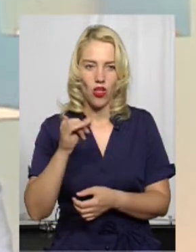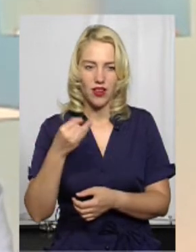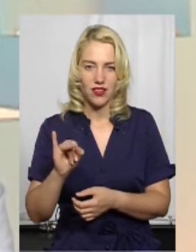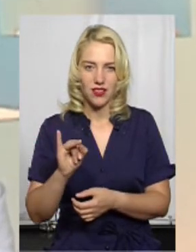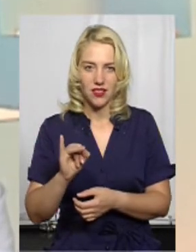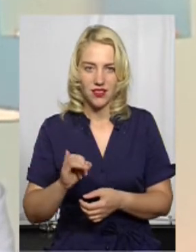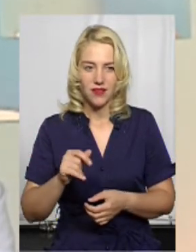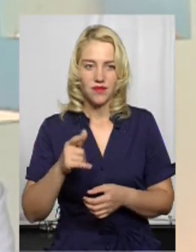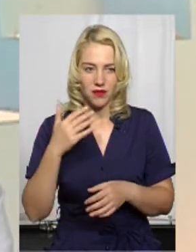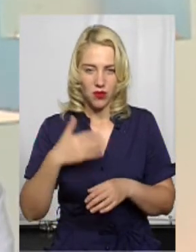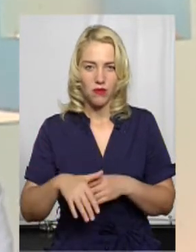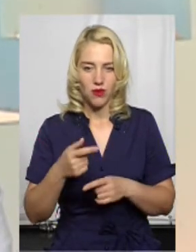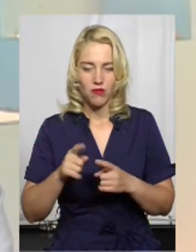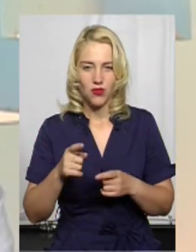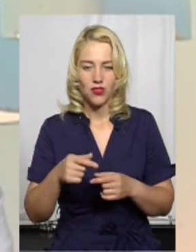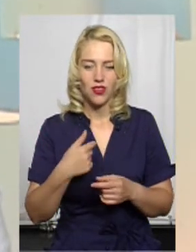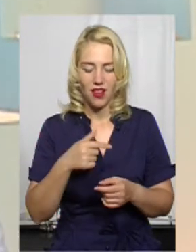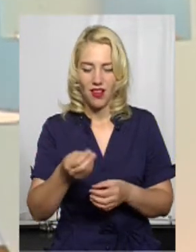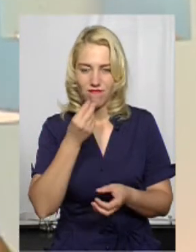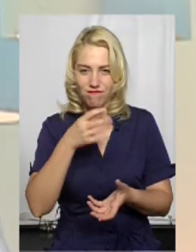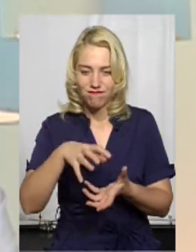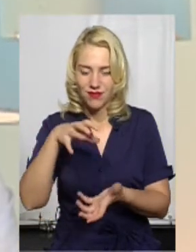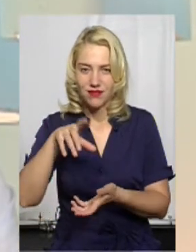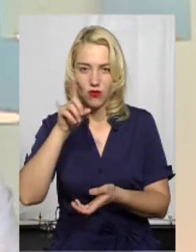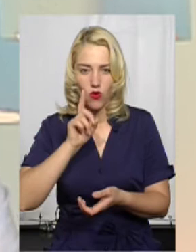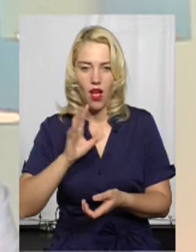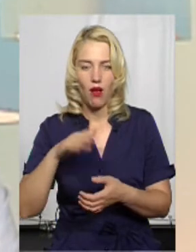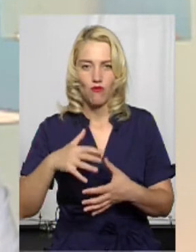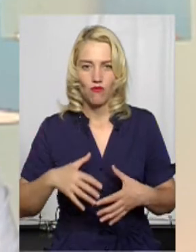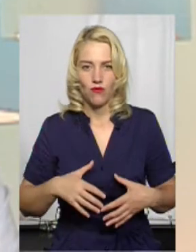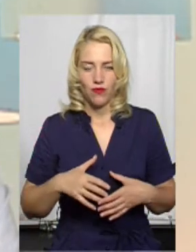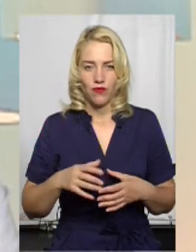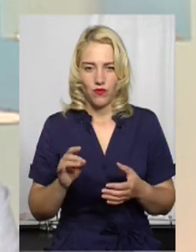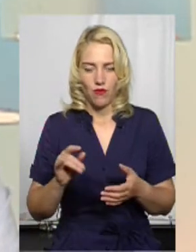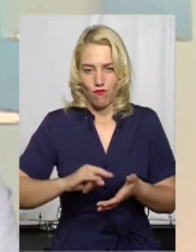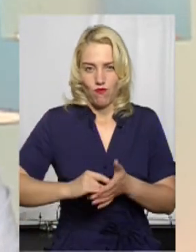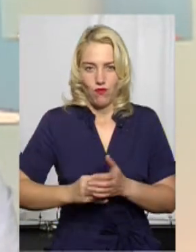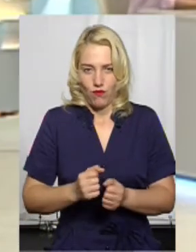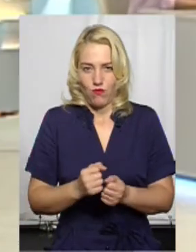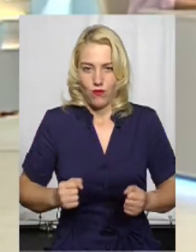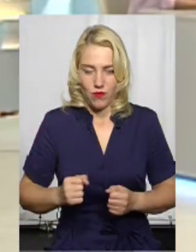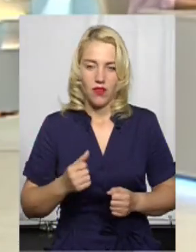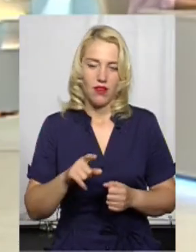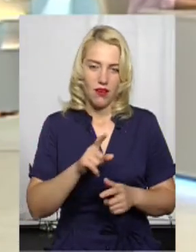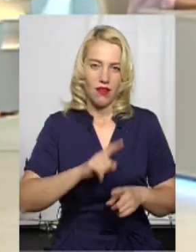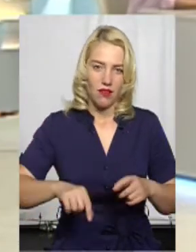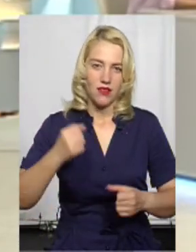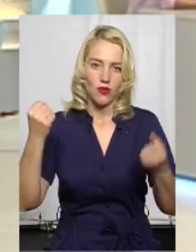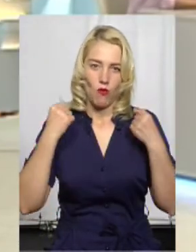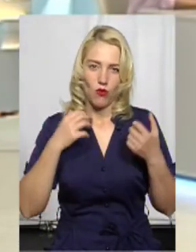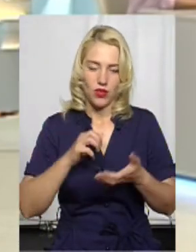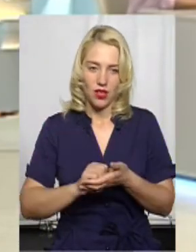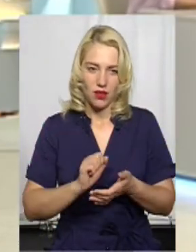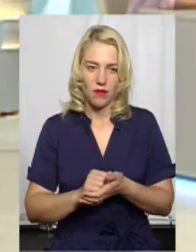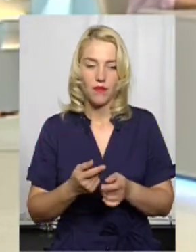всі ж потім це зганяють в спортклубах, але вона дуже-дуже поживна. Виготовляють її в Україні чи це імпортована? Як